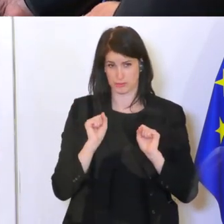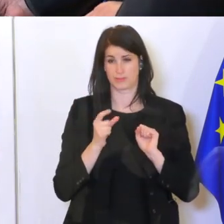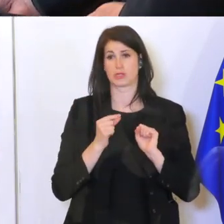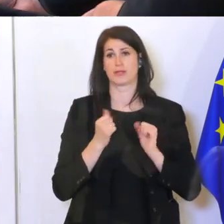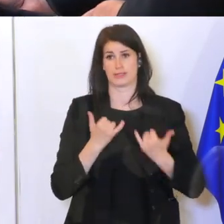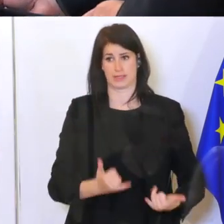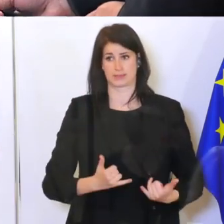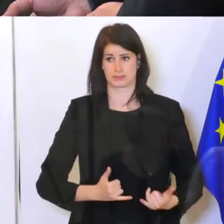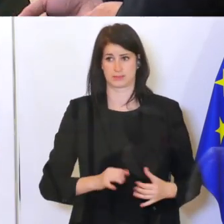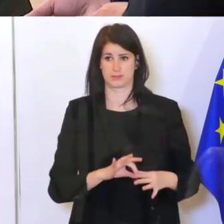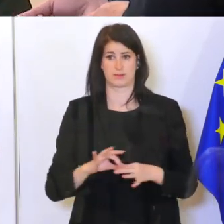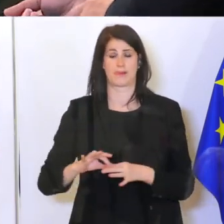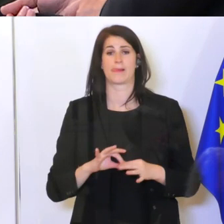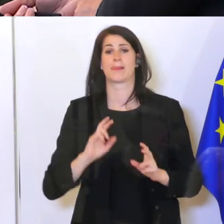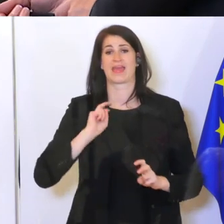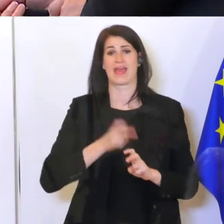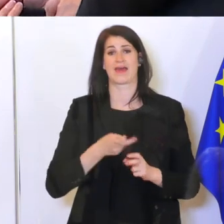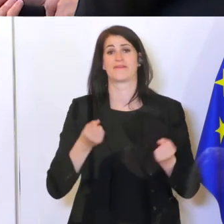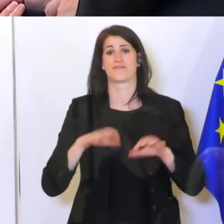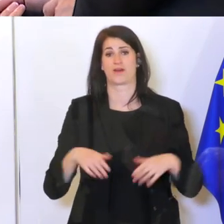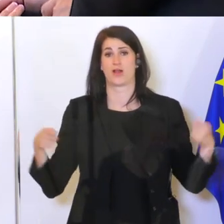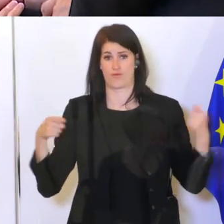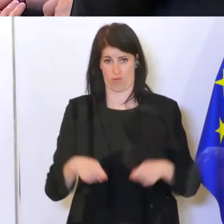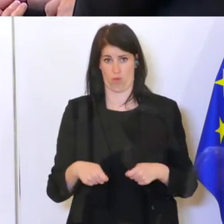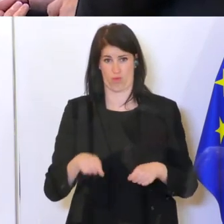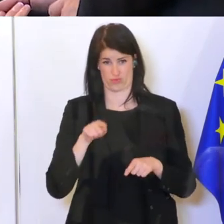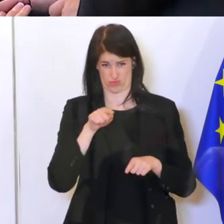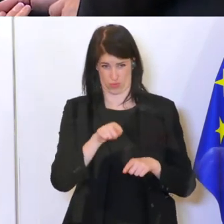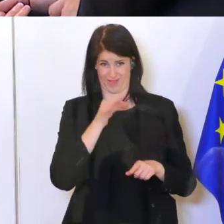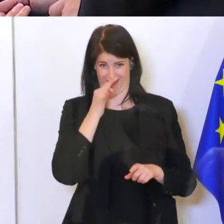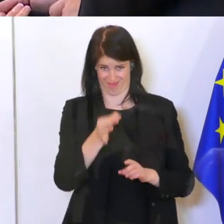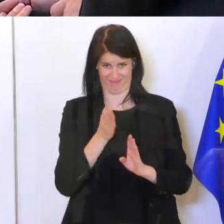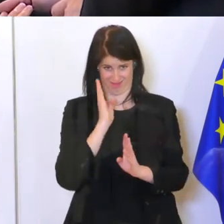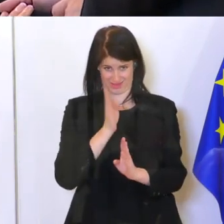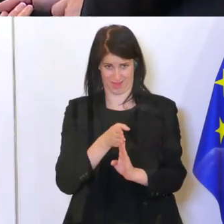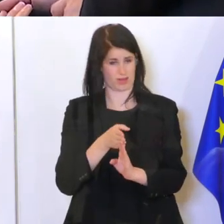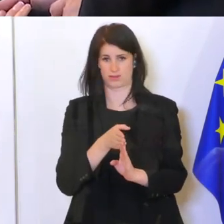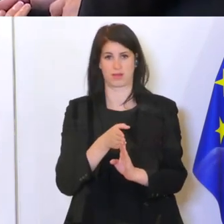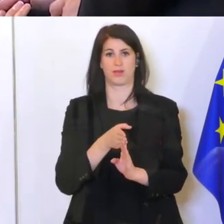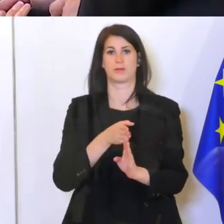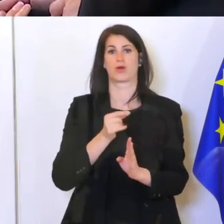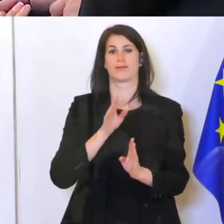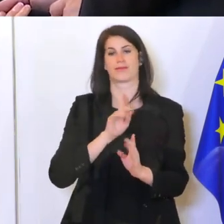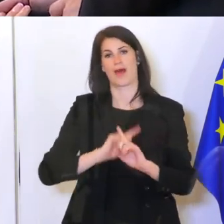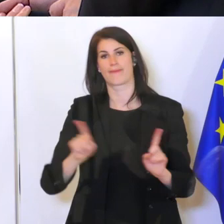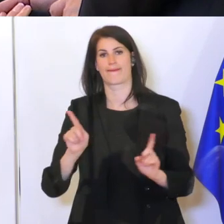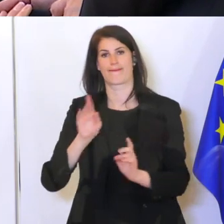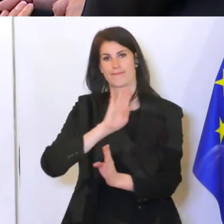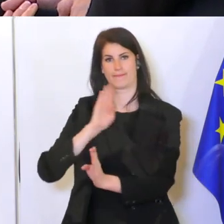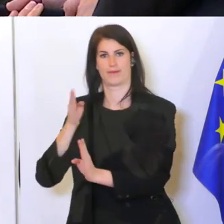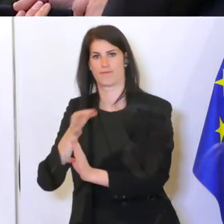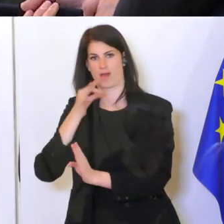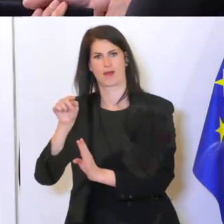mehr so, dass man vorher über den Härtefallfonds anfragt, sondern man macht direkt die Anfrage über diese Überbrückungsfinanzierung. Das